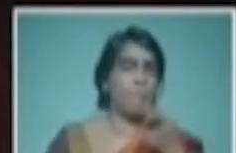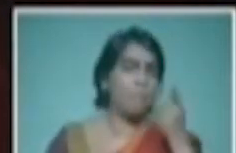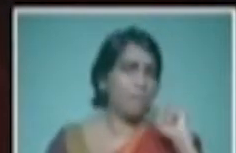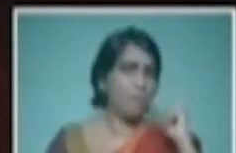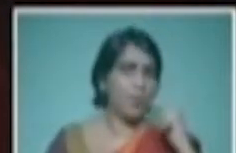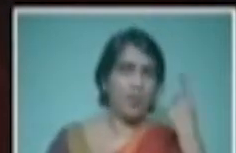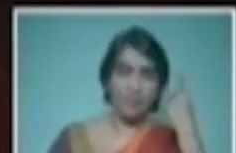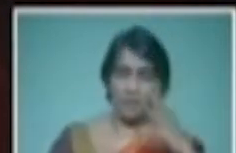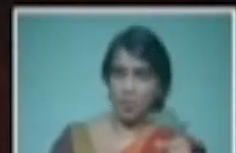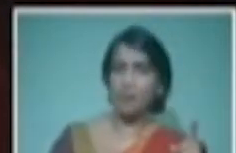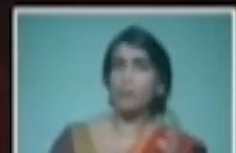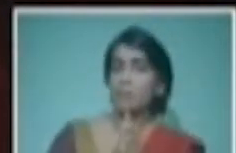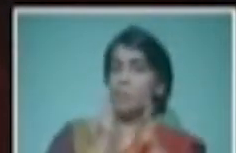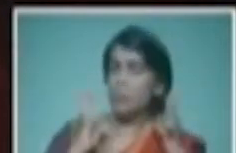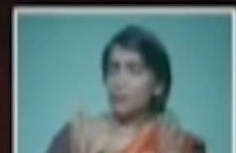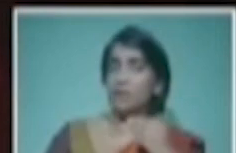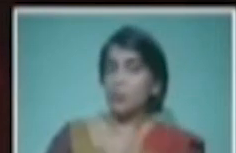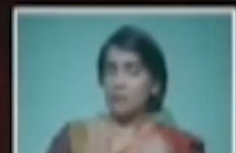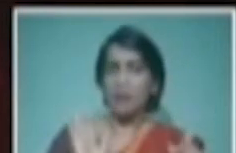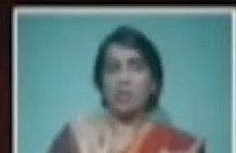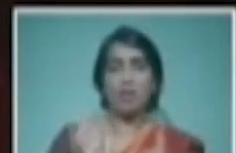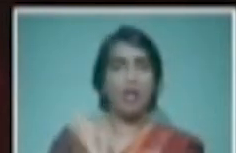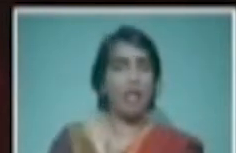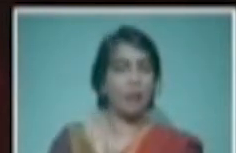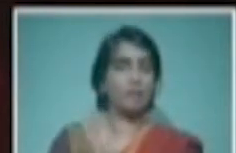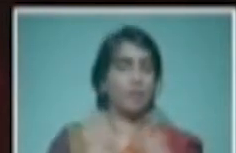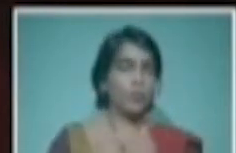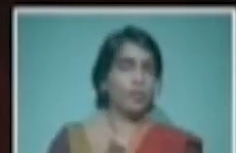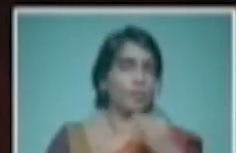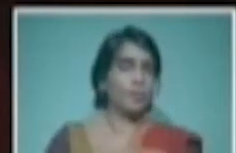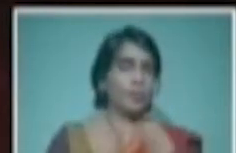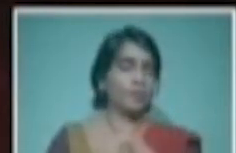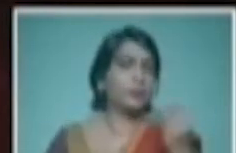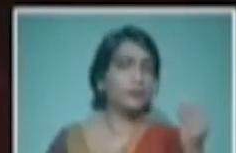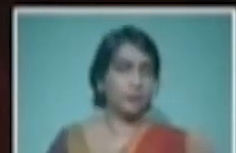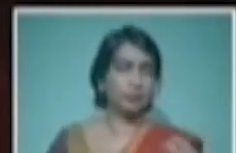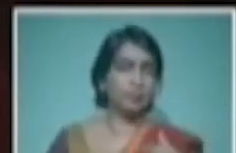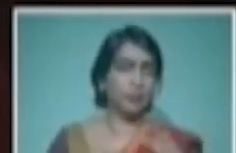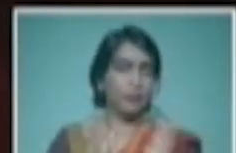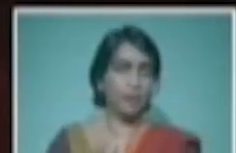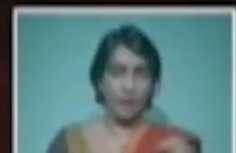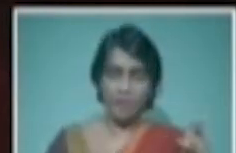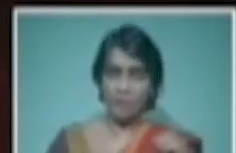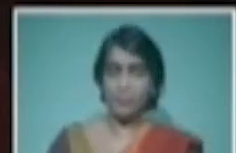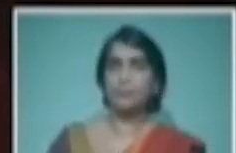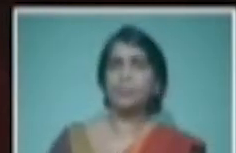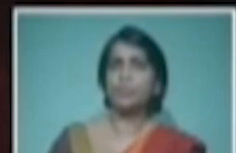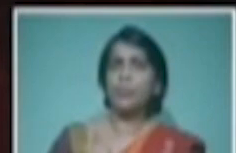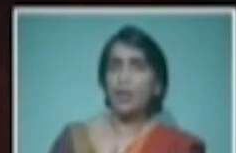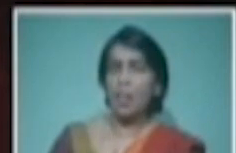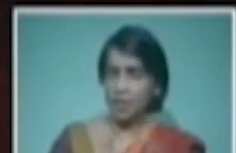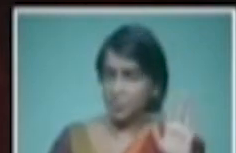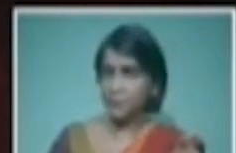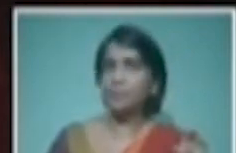හේයින් බොහෝ කර්මාන්ත කරුවන් ලක්සල සඳහා සිය නිෂ්පාදන ලබා දීම අතහැර දමා තිබෙනවා. ලක්සල